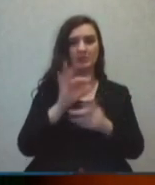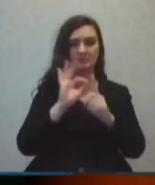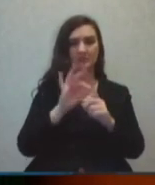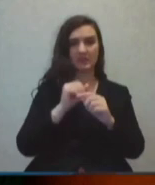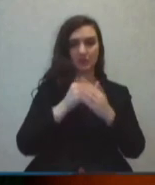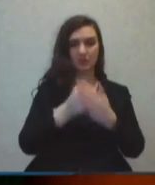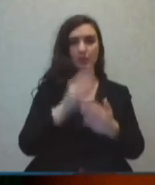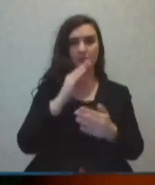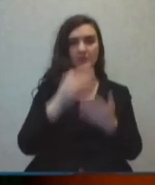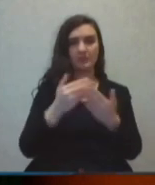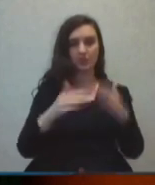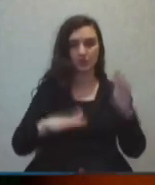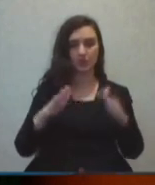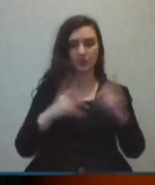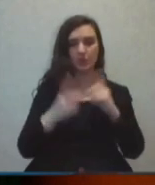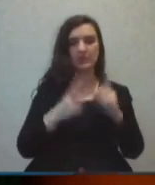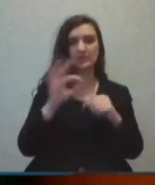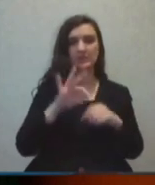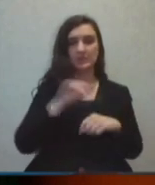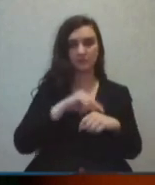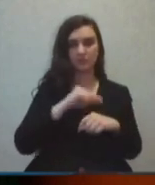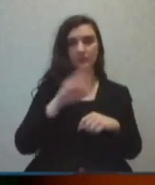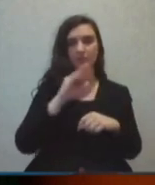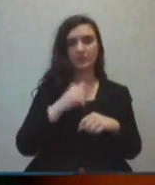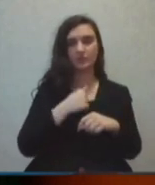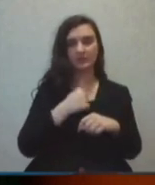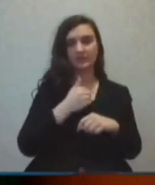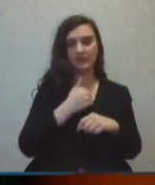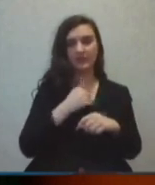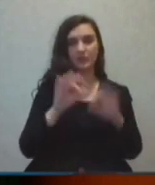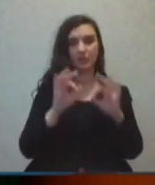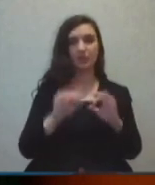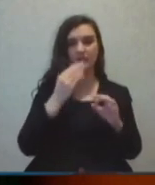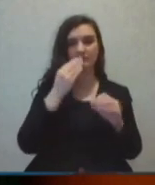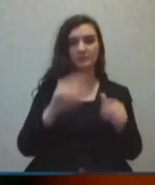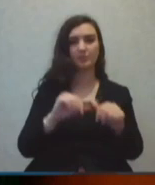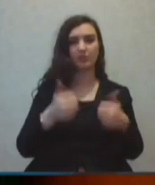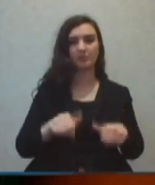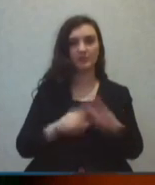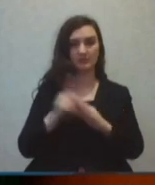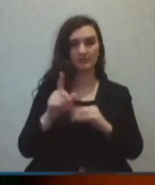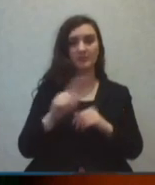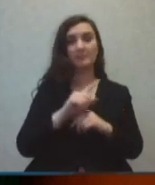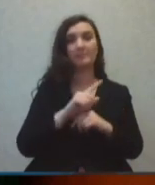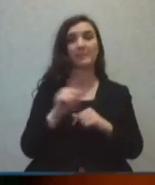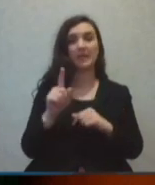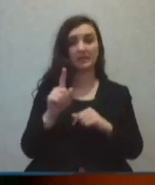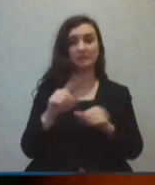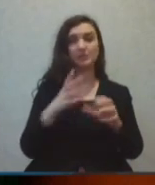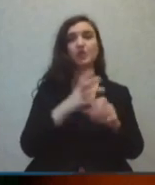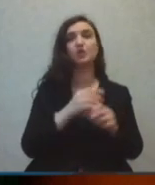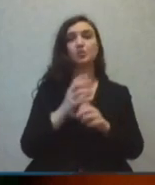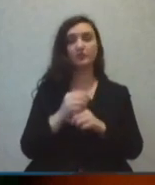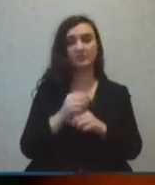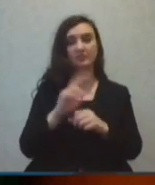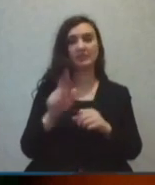მივახციოს, როდესაც მაგალითად წონის კორექციაზე ვმუშაობთ, როდესაც ჩვენ გვინდა სწორი კვების მოდელი ჩამოვაყალიბოთ. მაგრამ შეზღუდვები